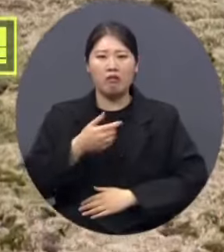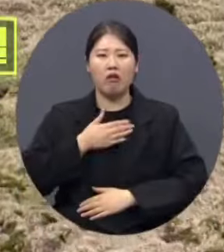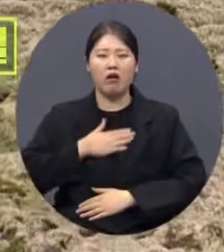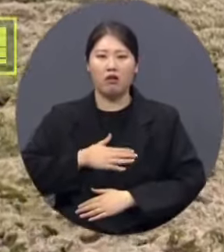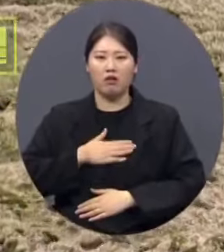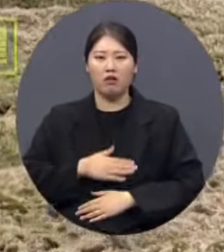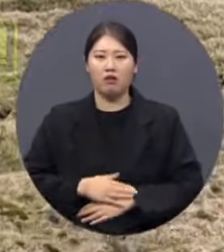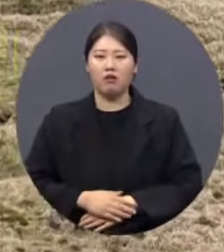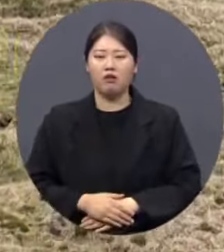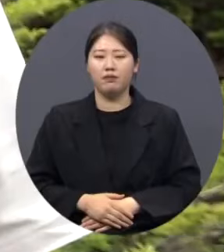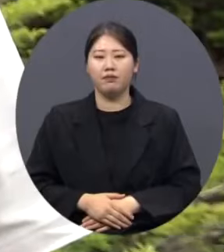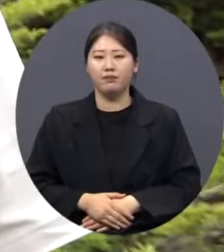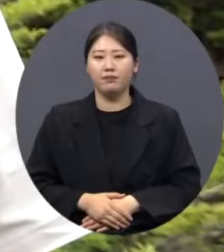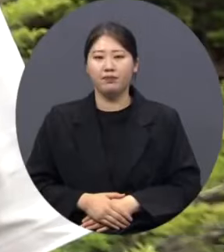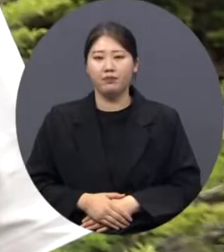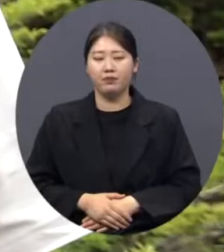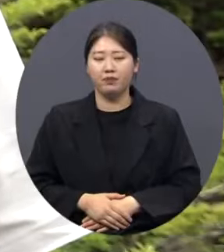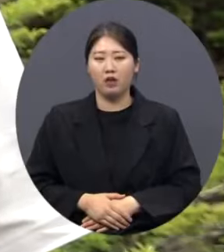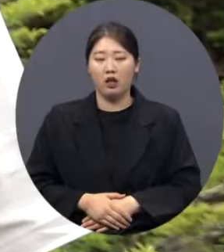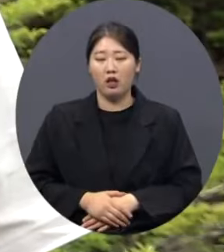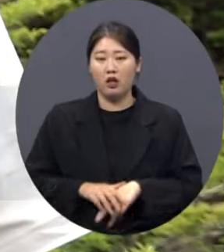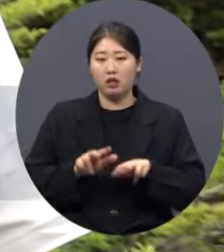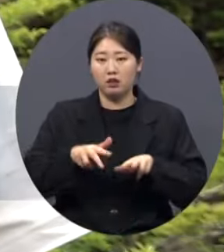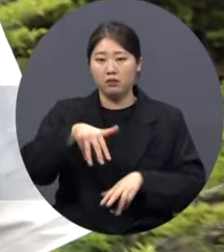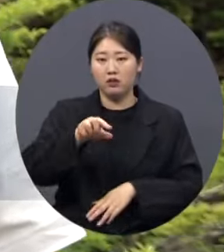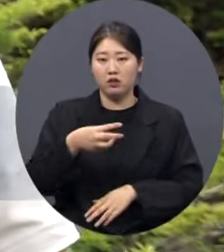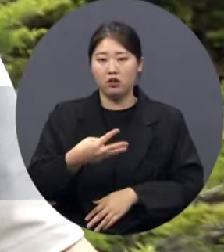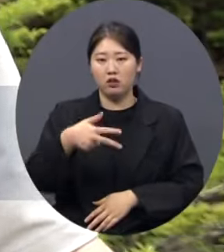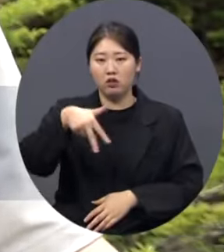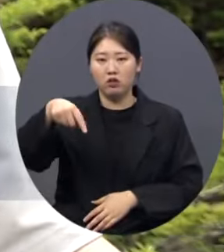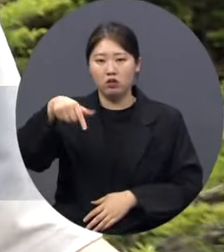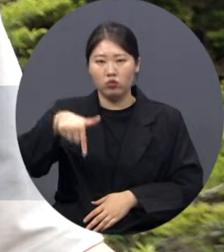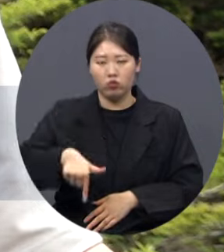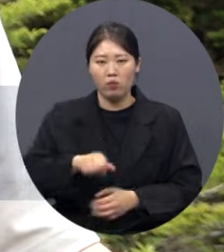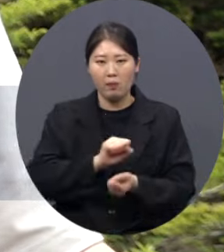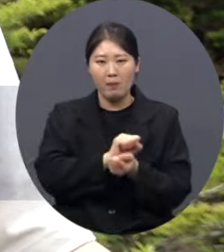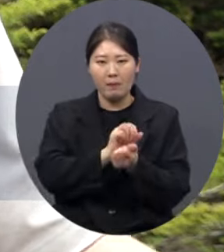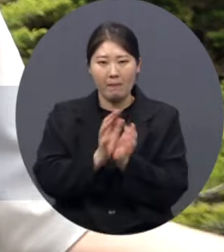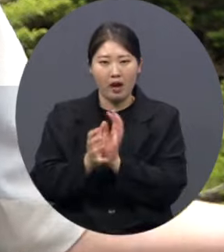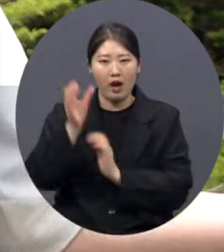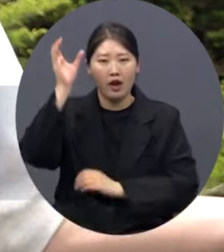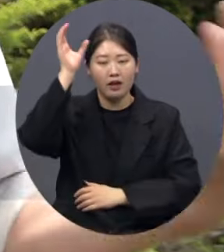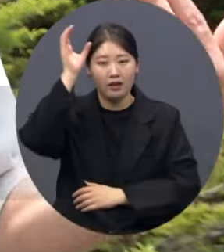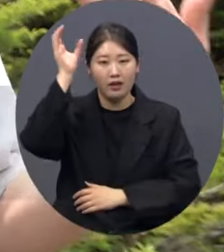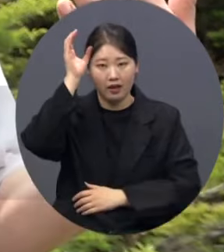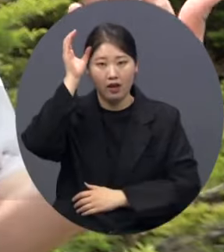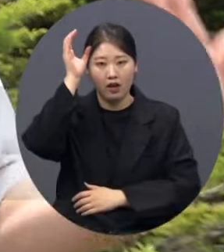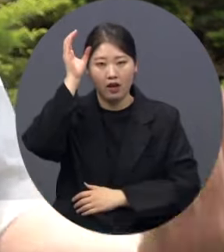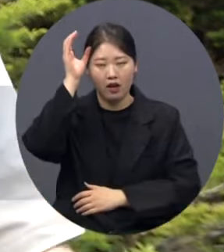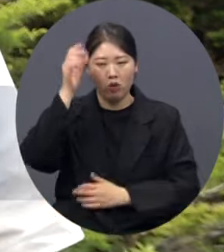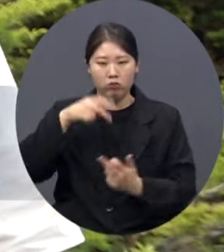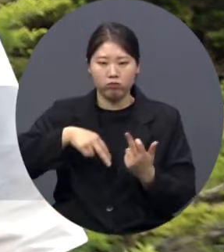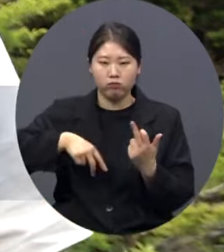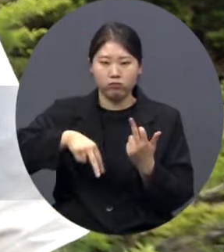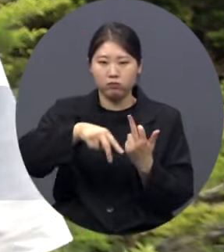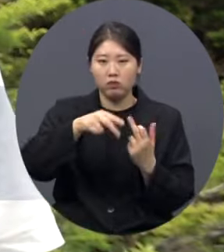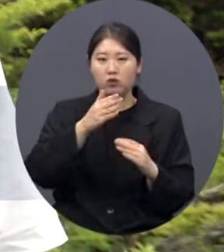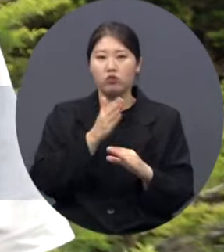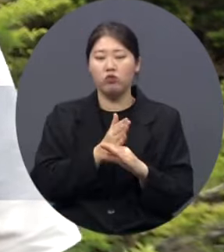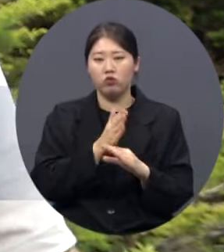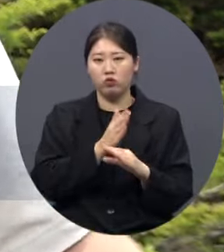있습니다 예 철주 꽃이 많이 필 걸로 기대를 하고 이제제 쭉 이렇게 산행을 하고